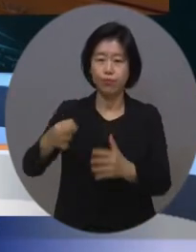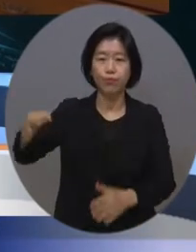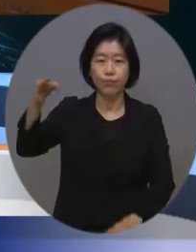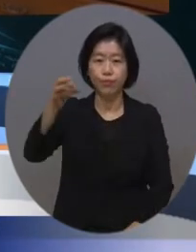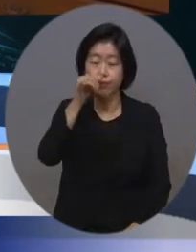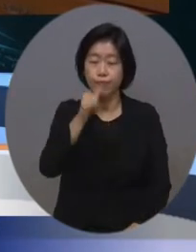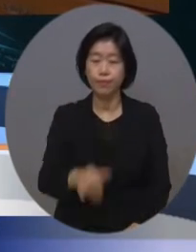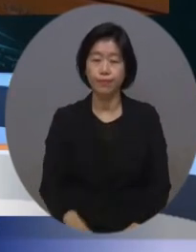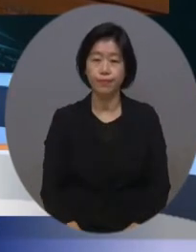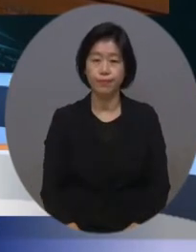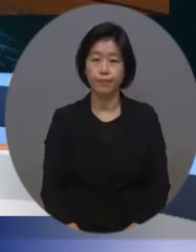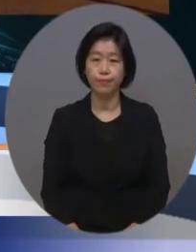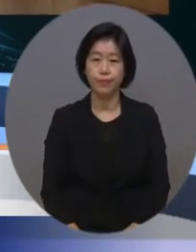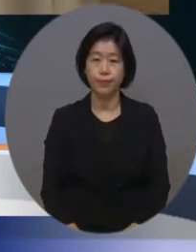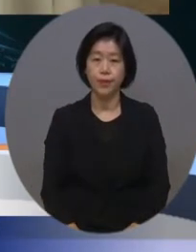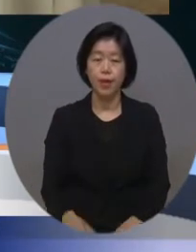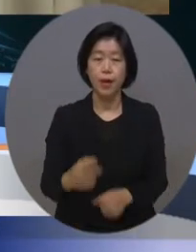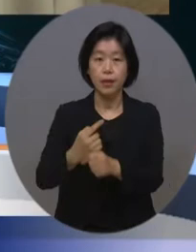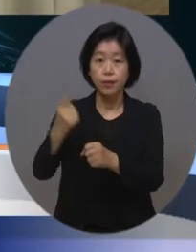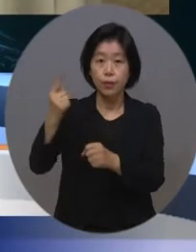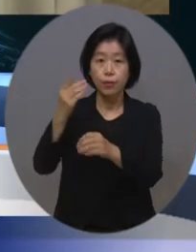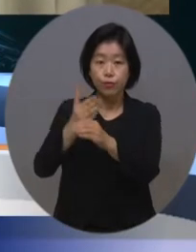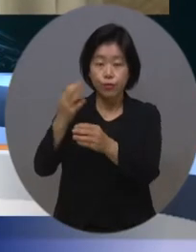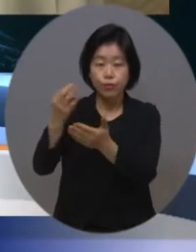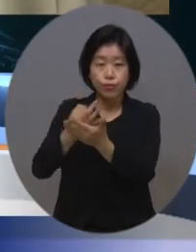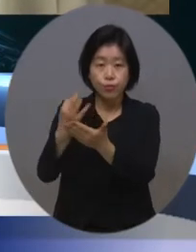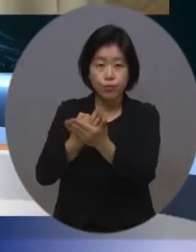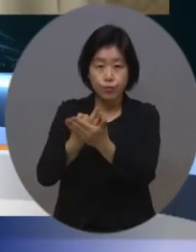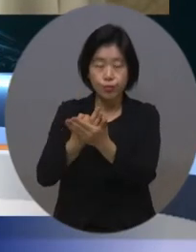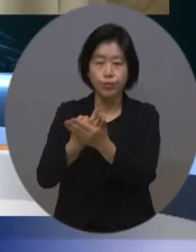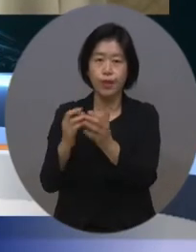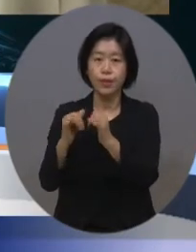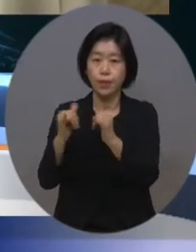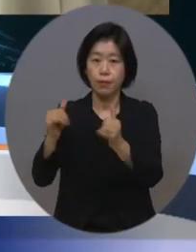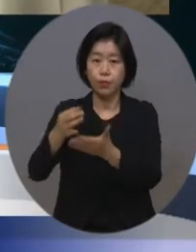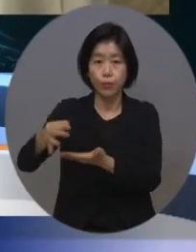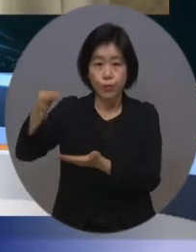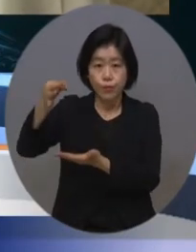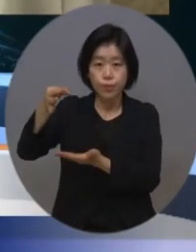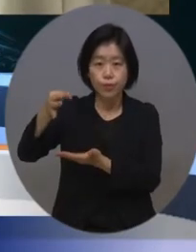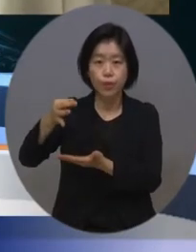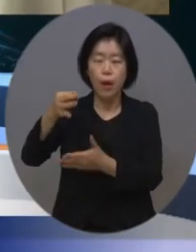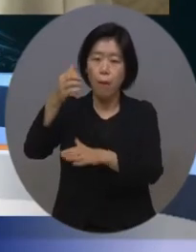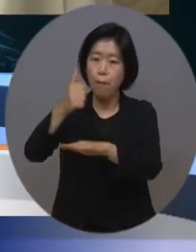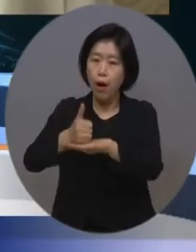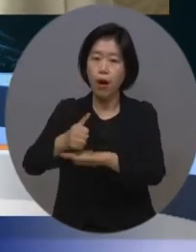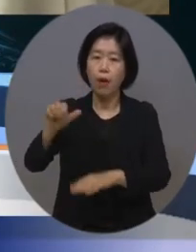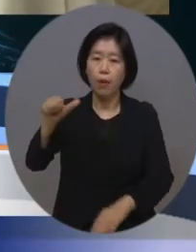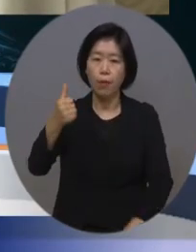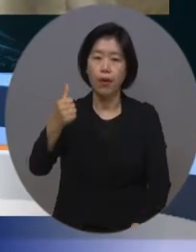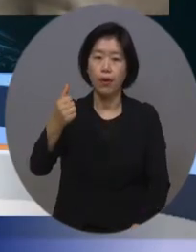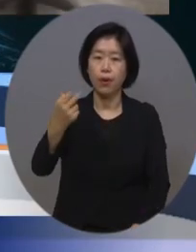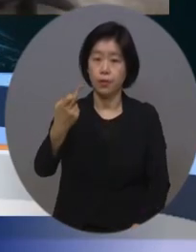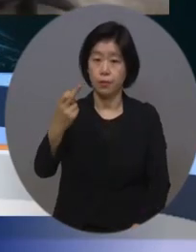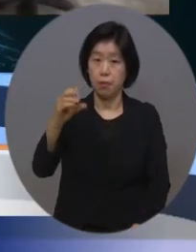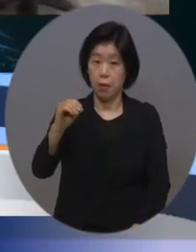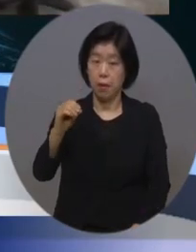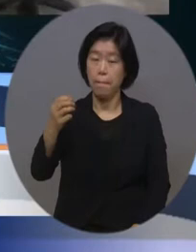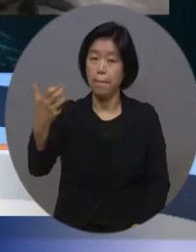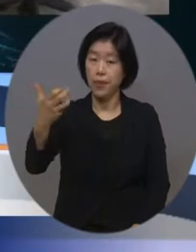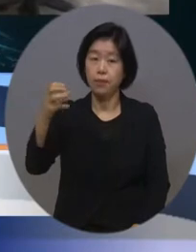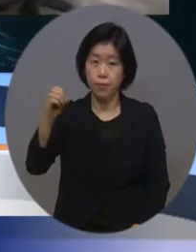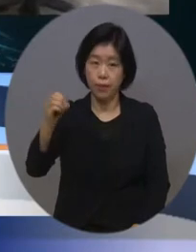인데요 이에 따라 내년 주니 소득은 4인가구 개 존으로 512 만 1,080 원 으로 확정되었습니다